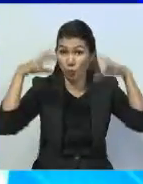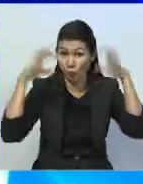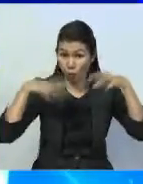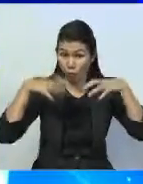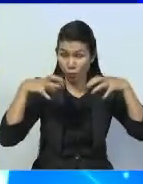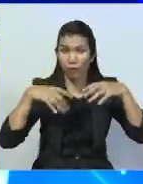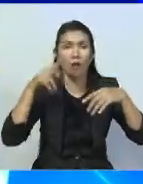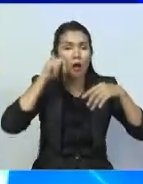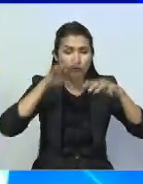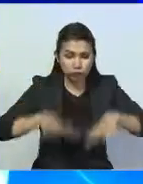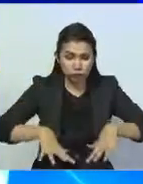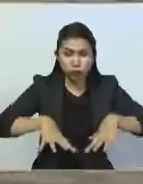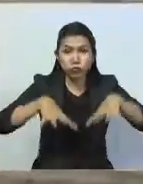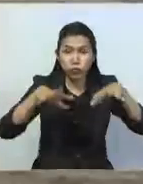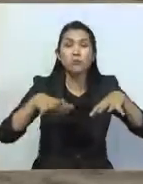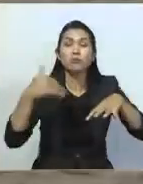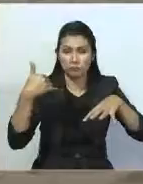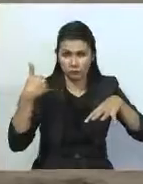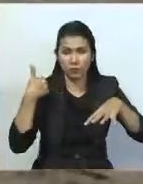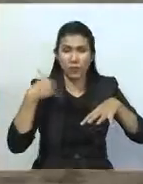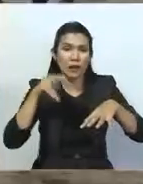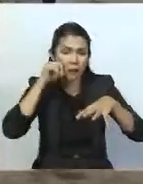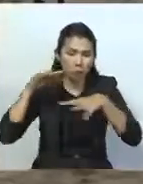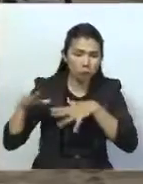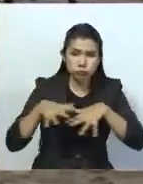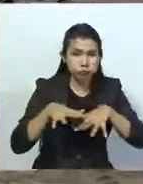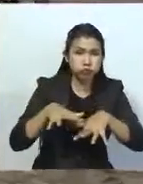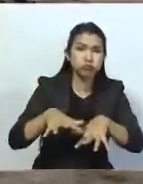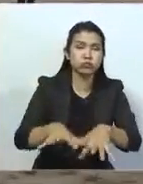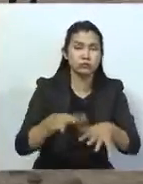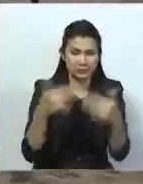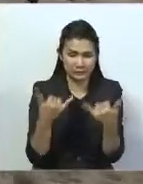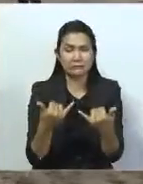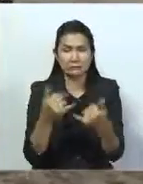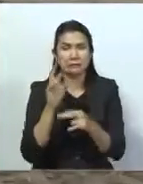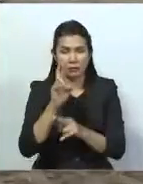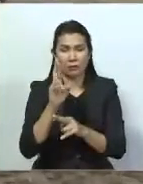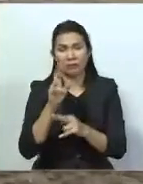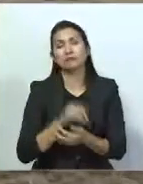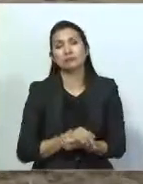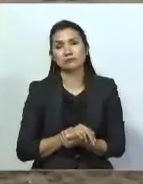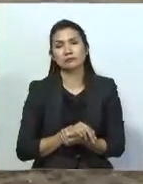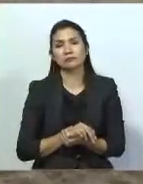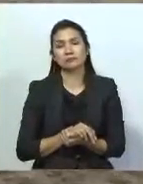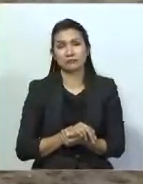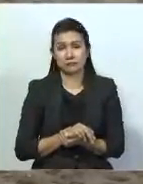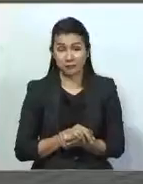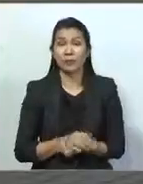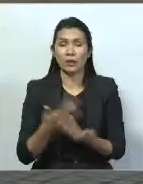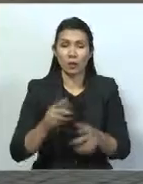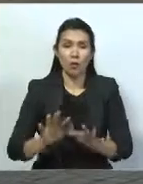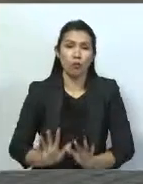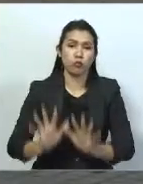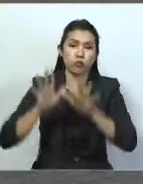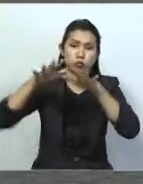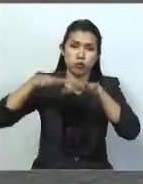ะซึ่งก็อาจจะทำให้เกิดน้ำท่วมฉับพลันแล้วก็น้ำป่าไหลหลากในช่วงเวลาดังกล่าวด้วยค่ะ สำหรับคลื่น